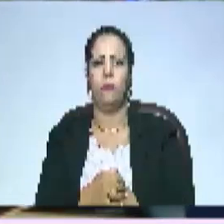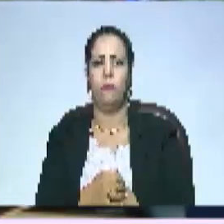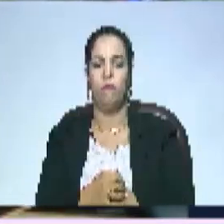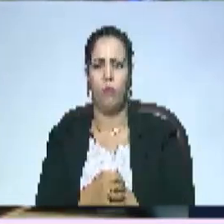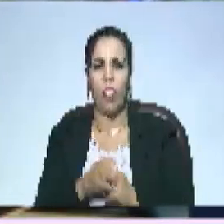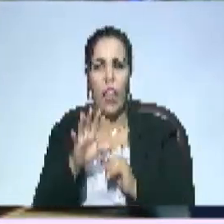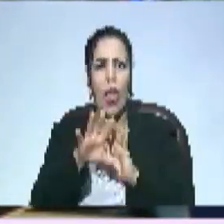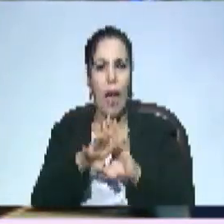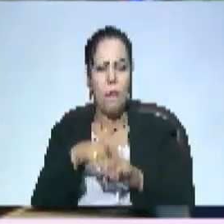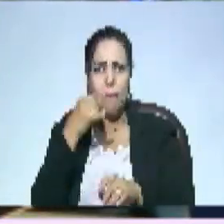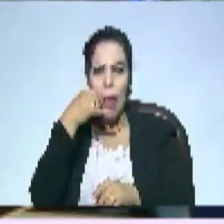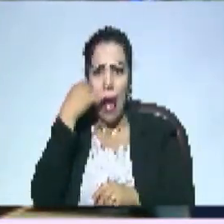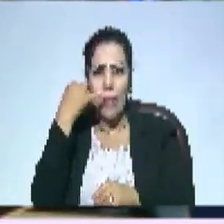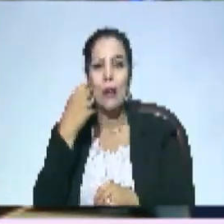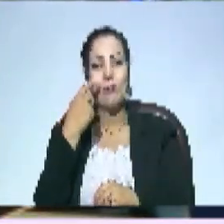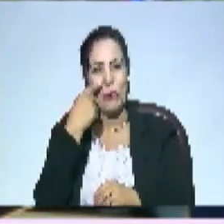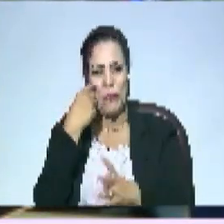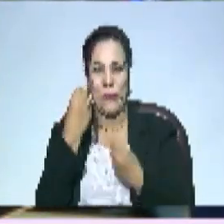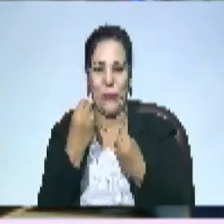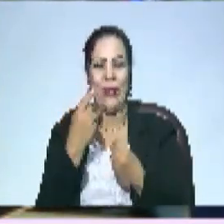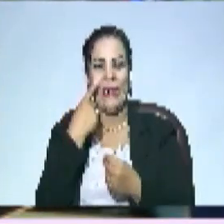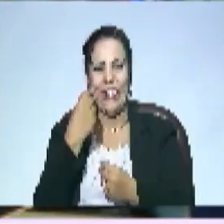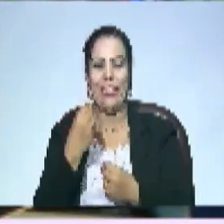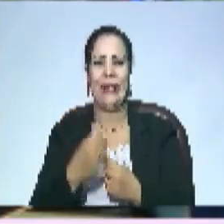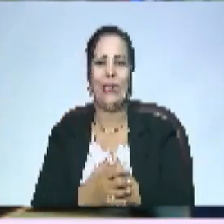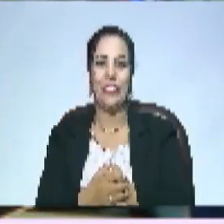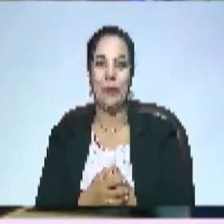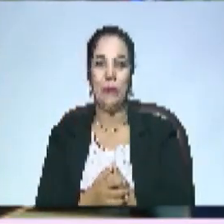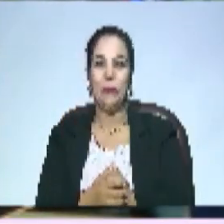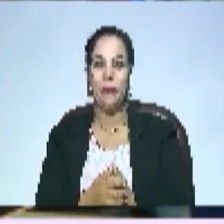هتعمله بالعسل؟ هتحط عليه هقول لك نعمل ايه دلوقتي.